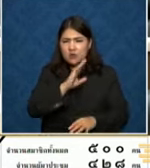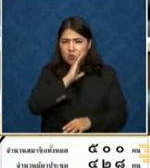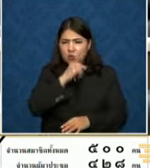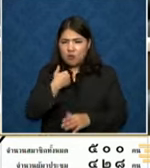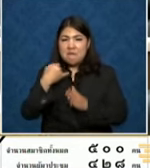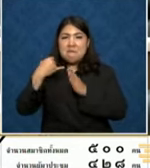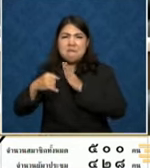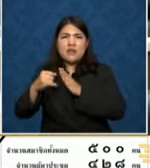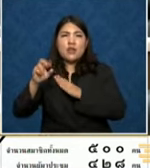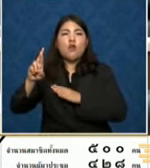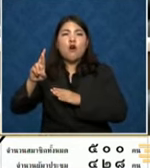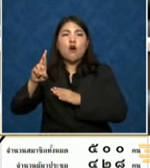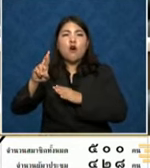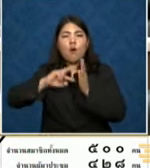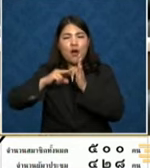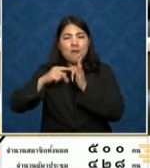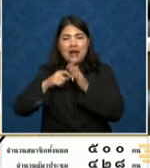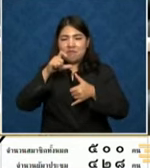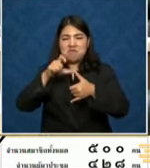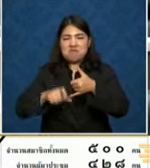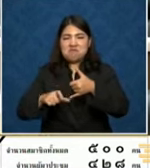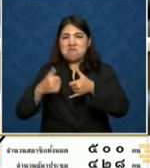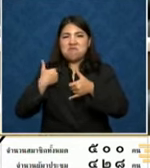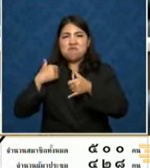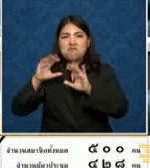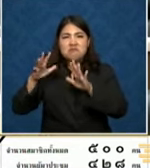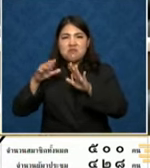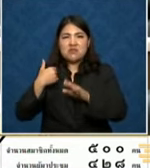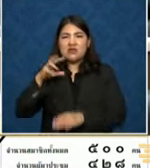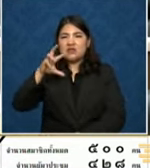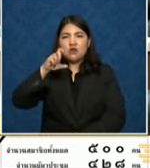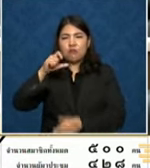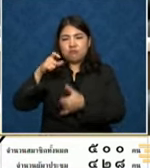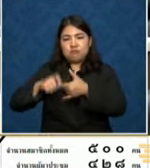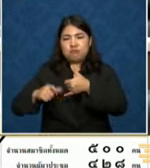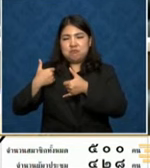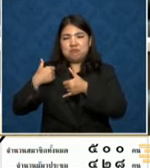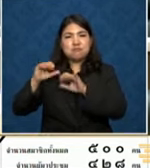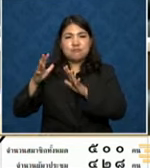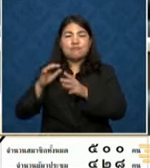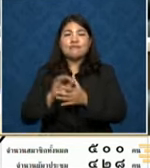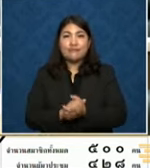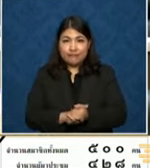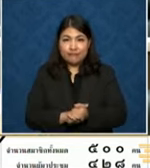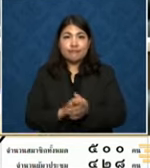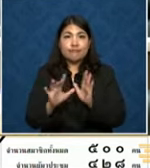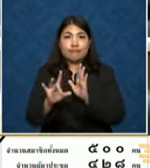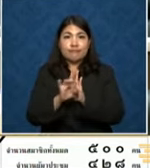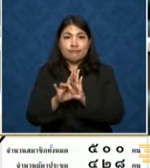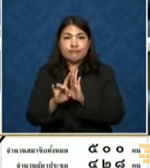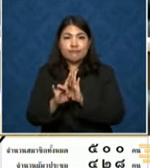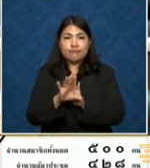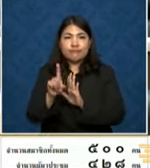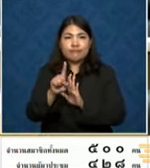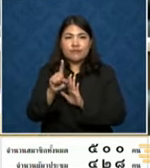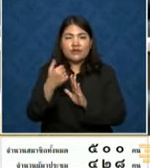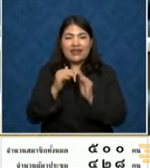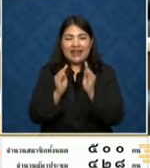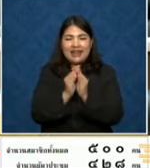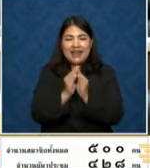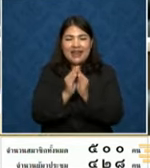วยครับคือขาดคุณสมบัติในการเข้าสอบครับท่านประธานครับและสุดท้ายจะเป็นการให้เกรดเ